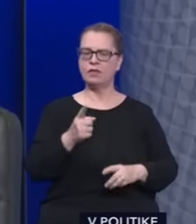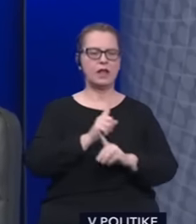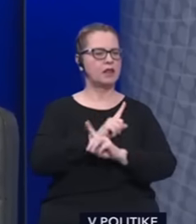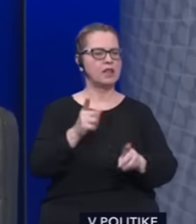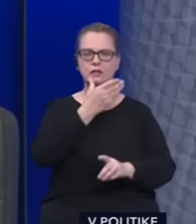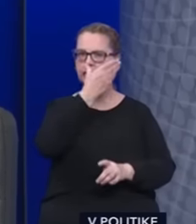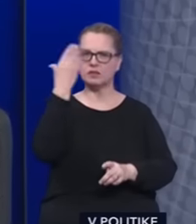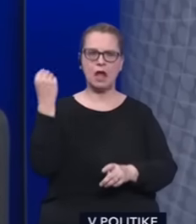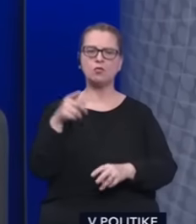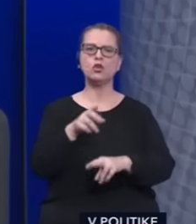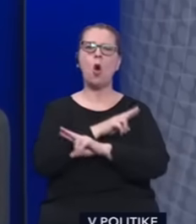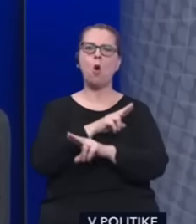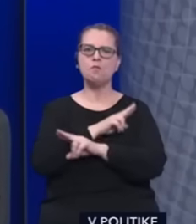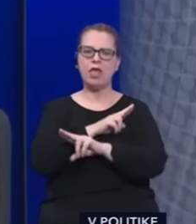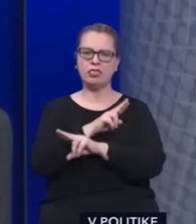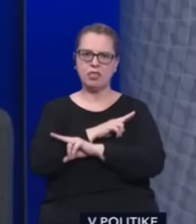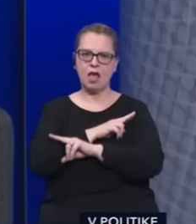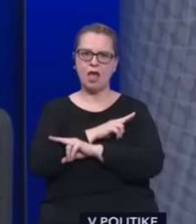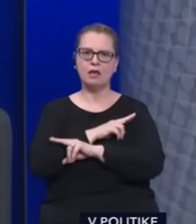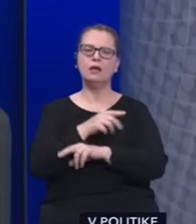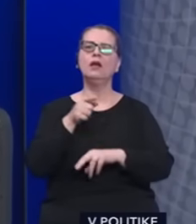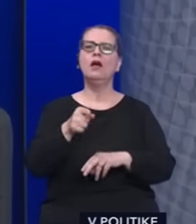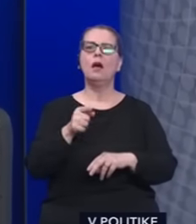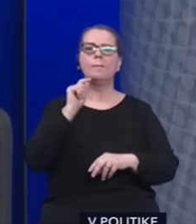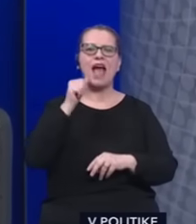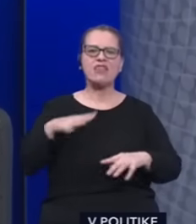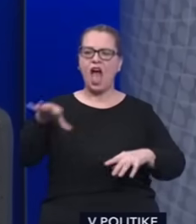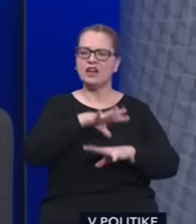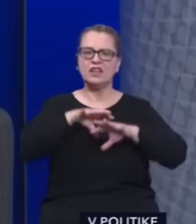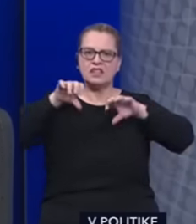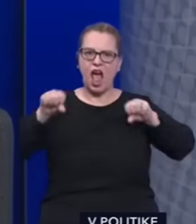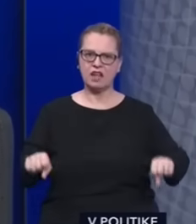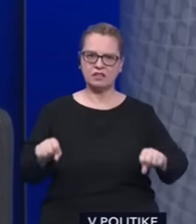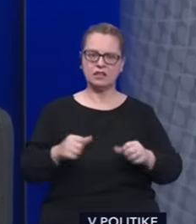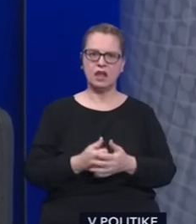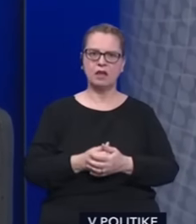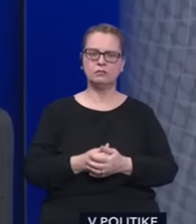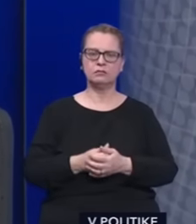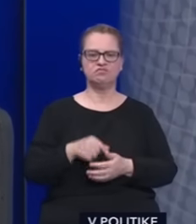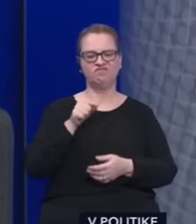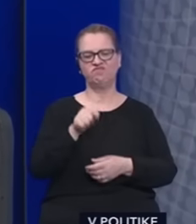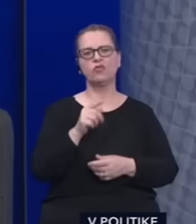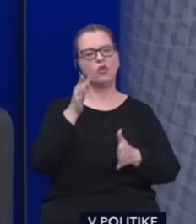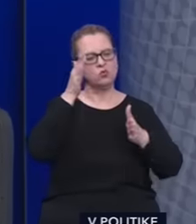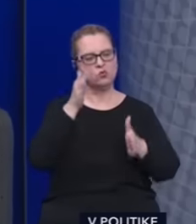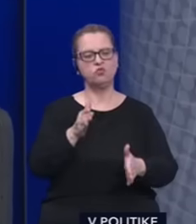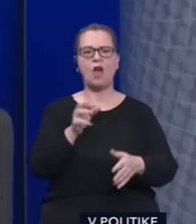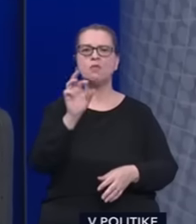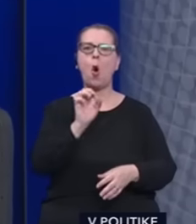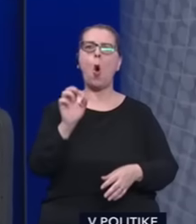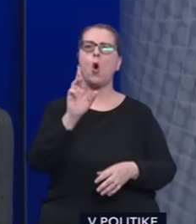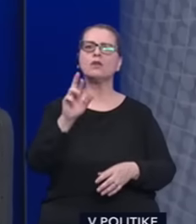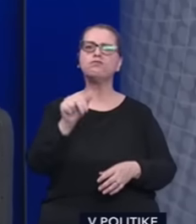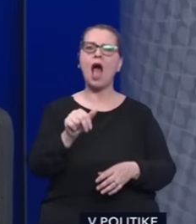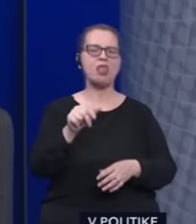obete maďarizácie ako Černovú a mnohé iné. Takže verím, že takýto slovník sa nebude opakovať. Ja som ho z jeho